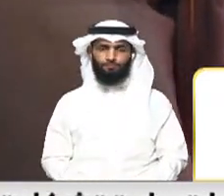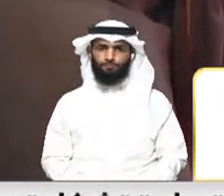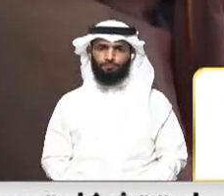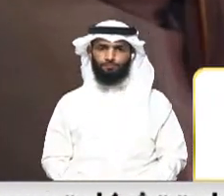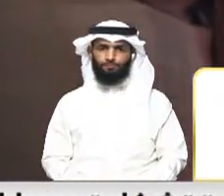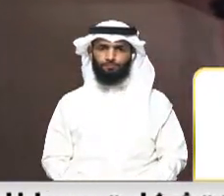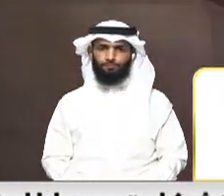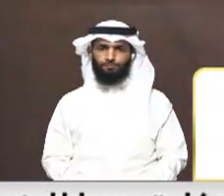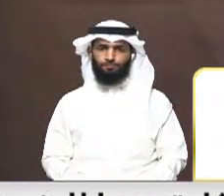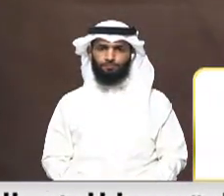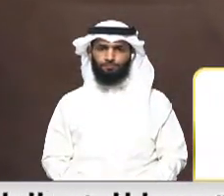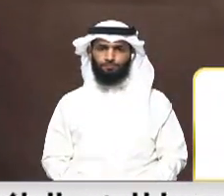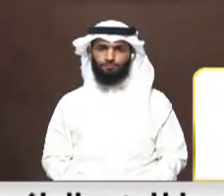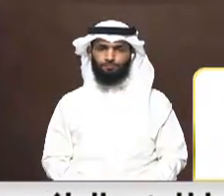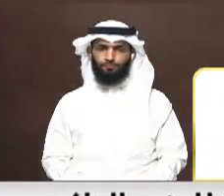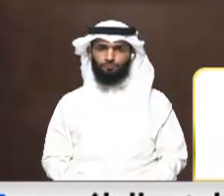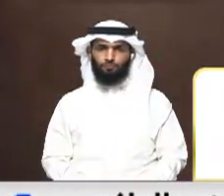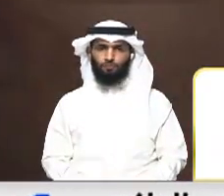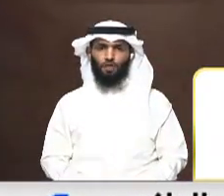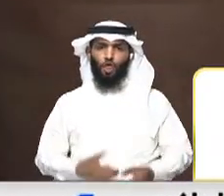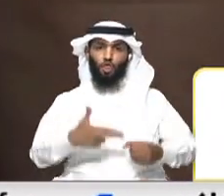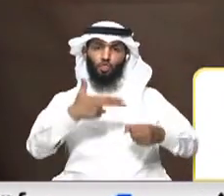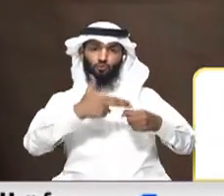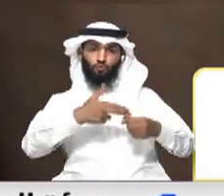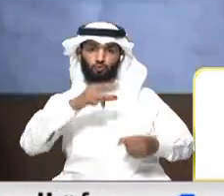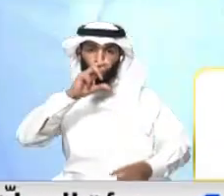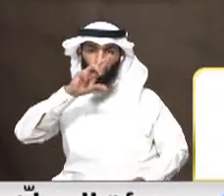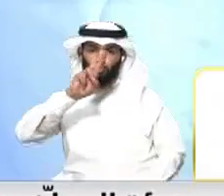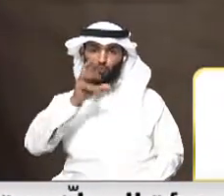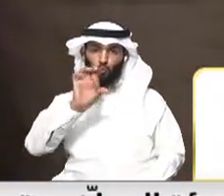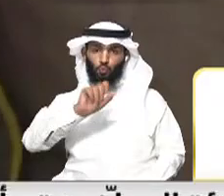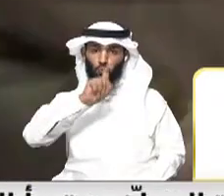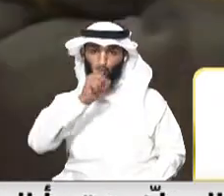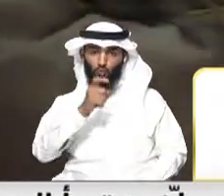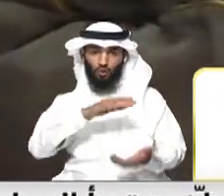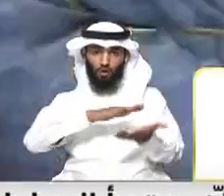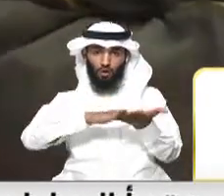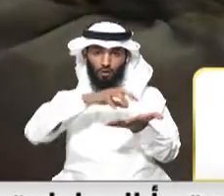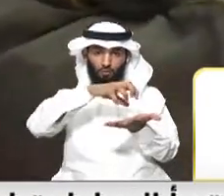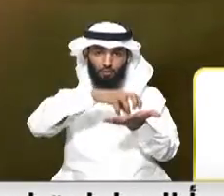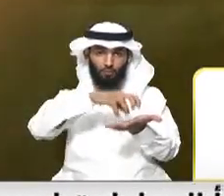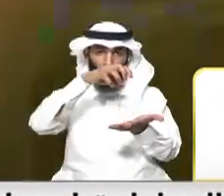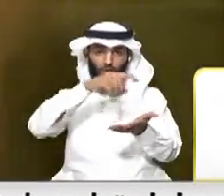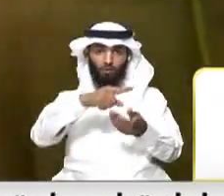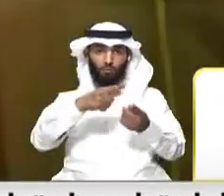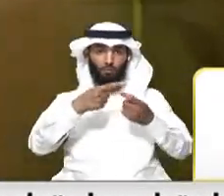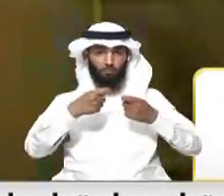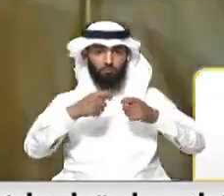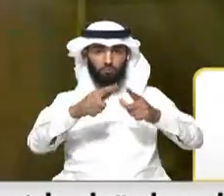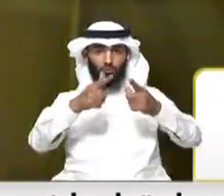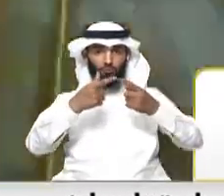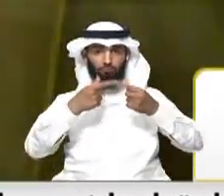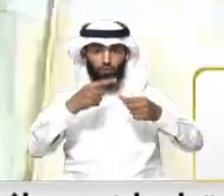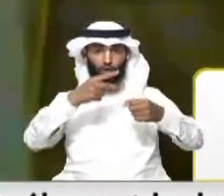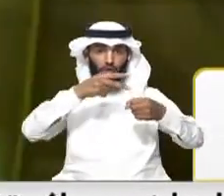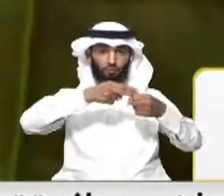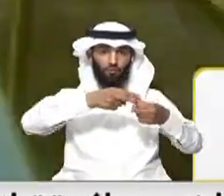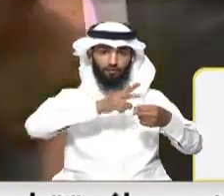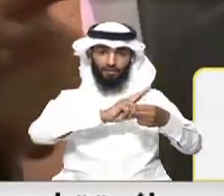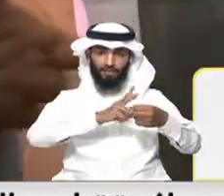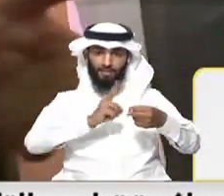التالي تعد مصفه الزور هذا الشريان الحيوي الذي يضاف الى المصافي المنتجه لانواع الوقود في دوله